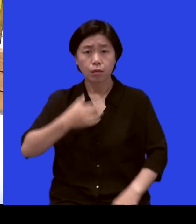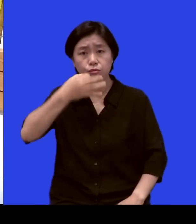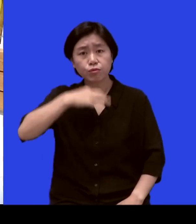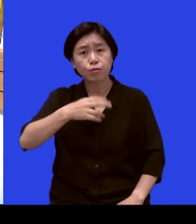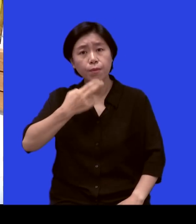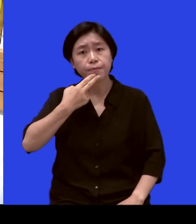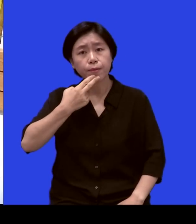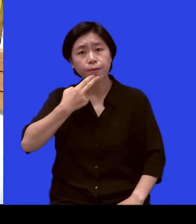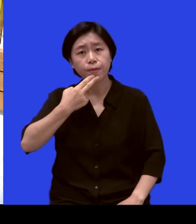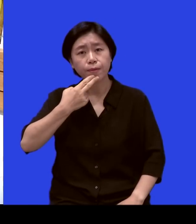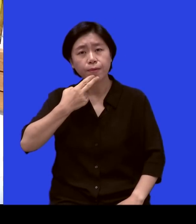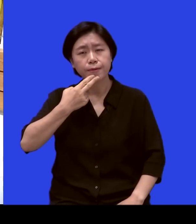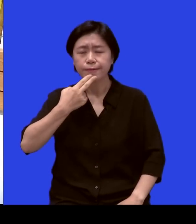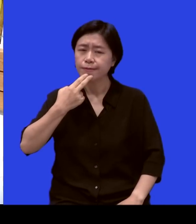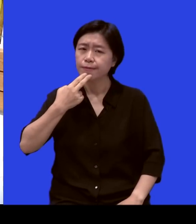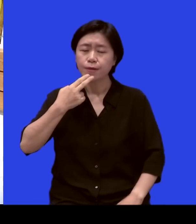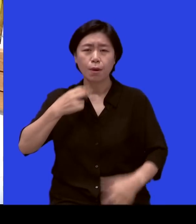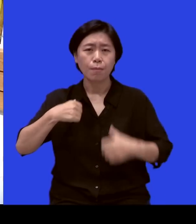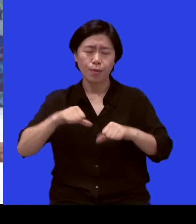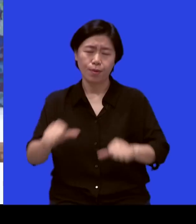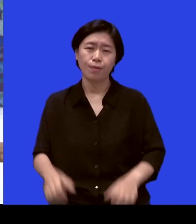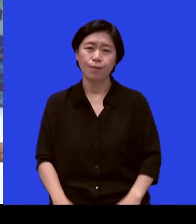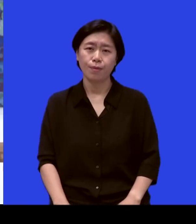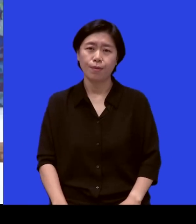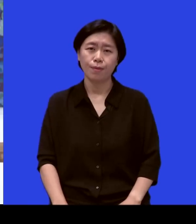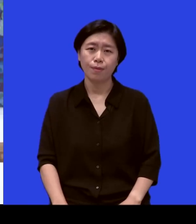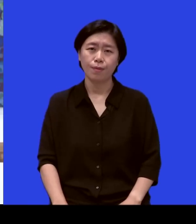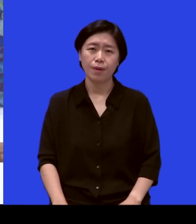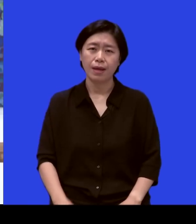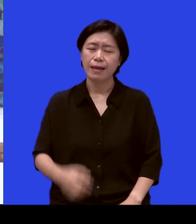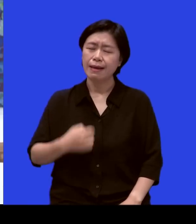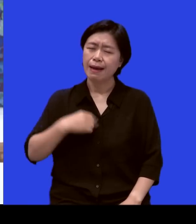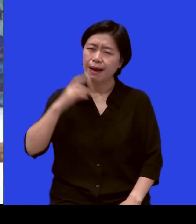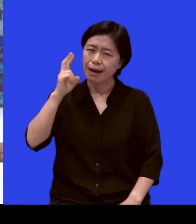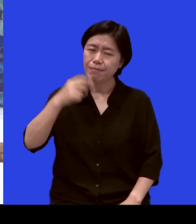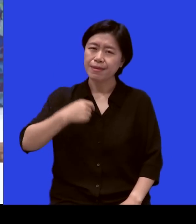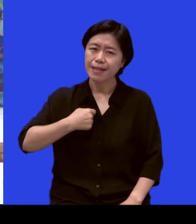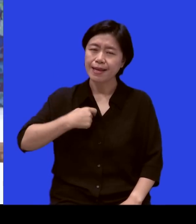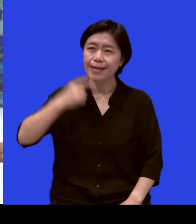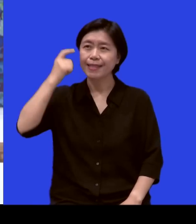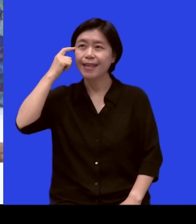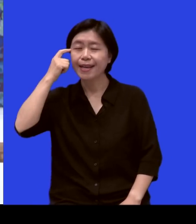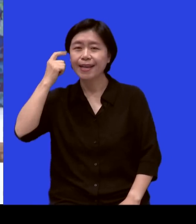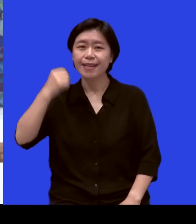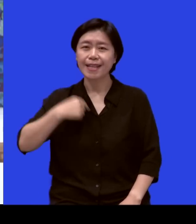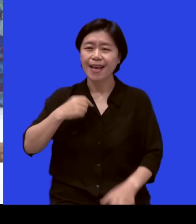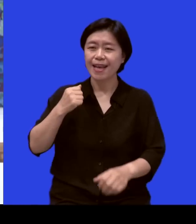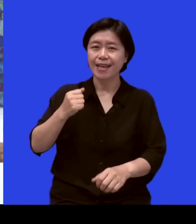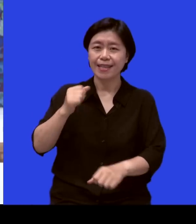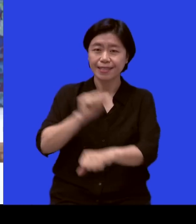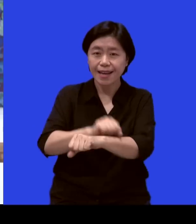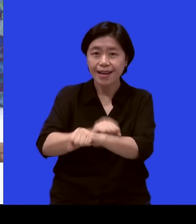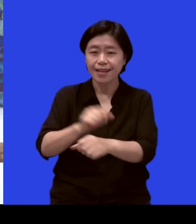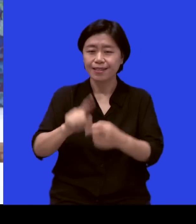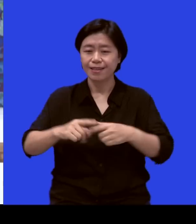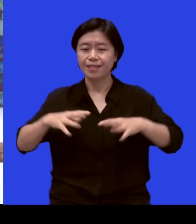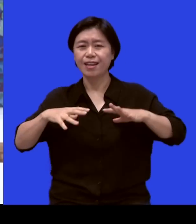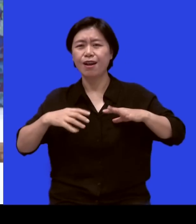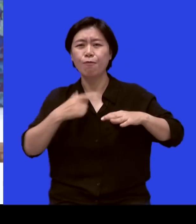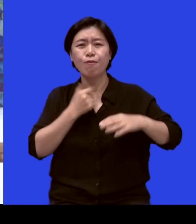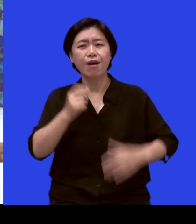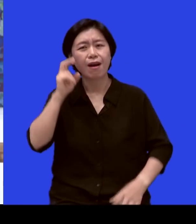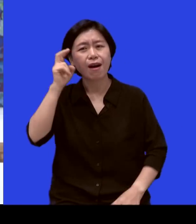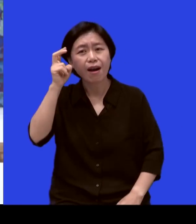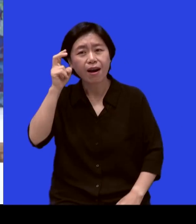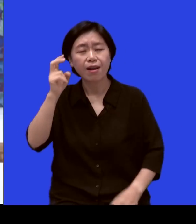되게 티가 나고 싶었나 봐요. 이게 티도 안 나고 힘들고 변화는 없고 증거도 안 되고